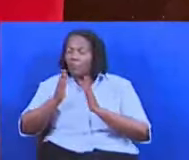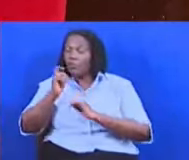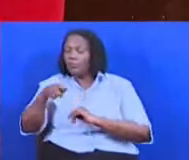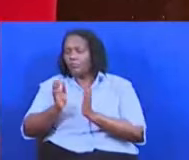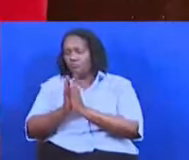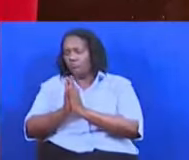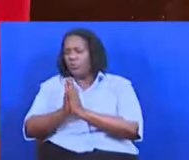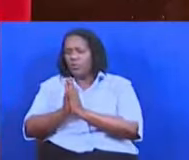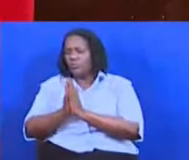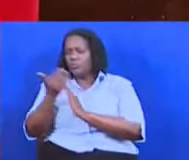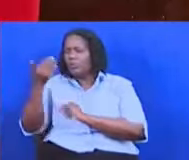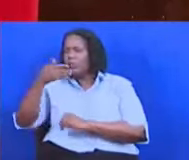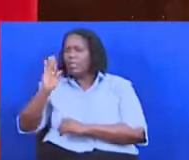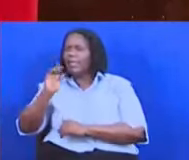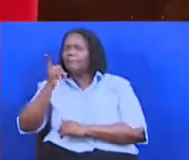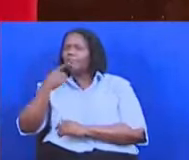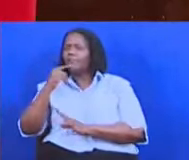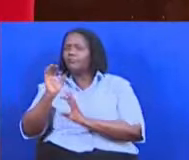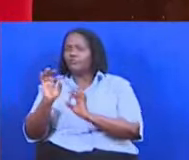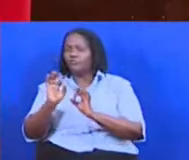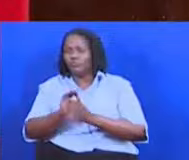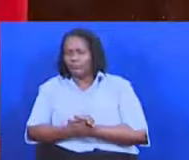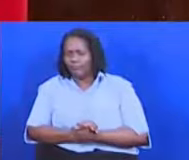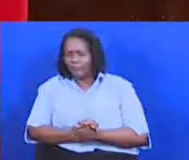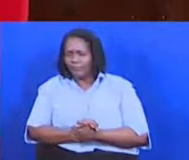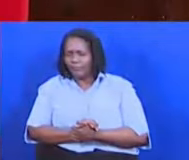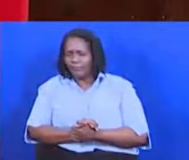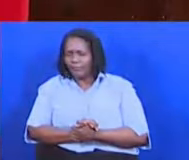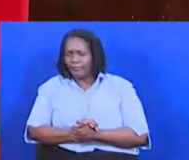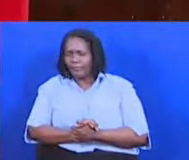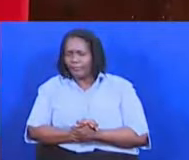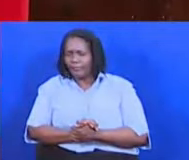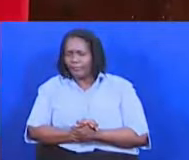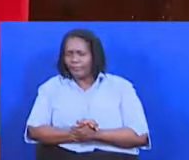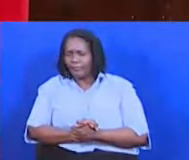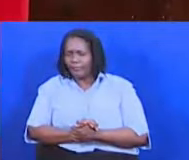shukuru kwa majibu mazuri ya serikali na